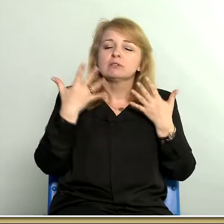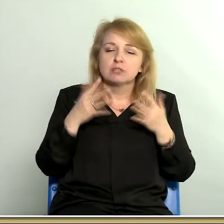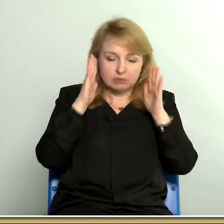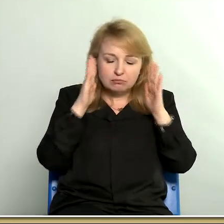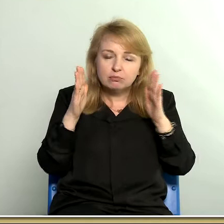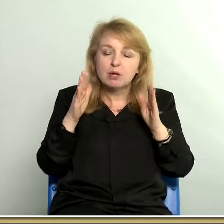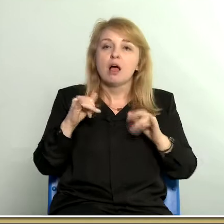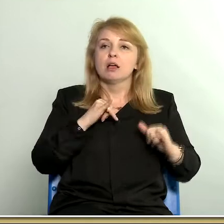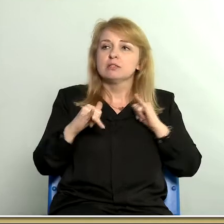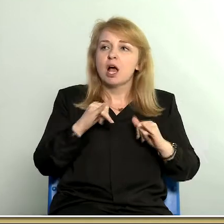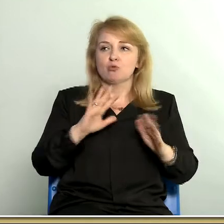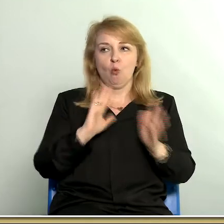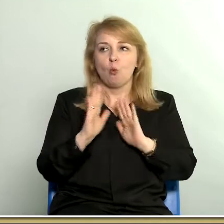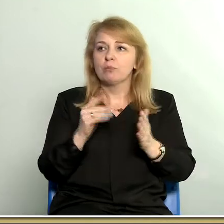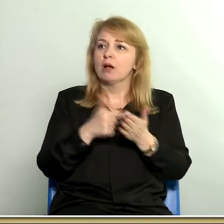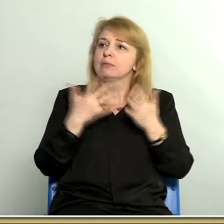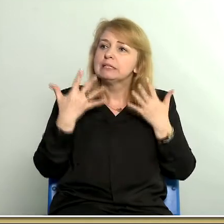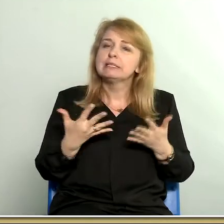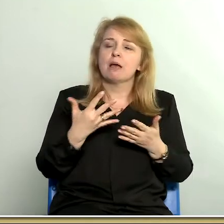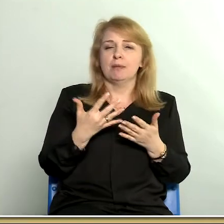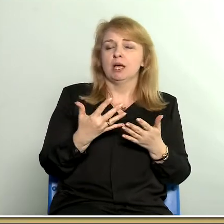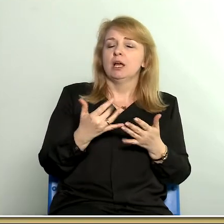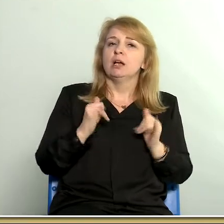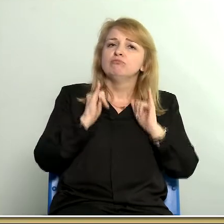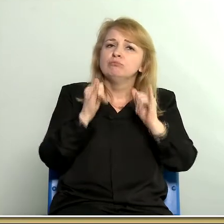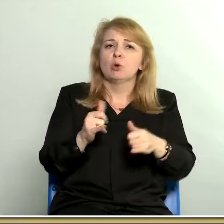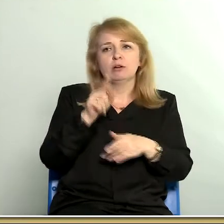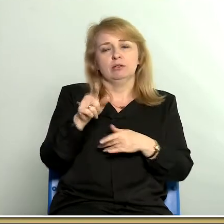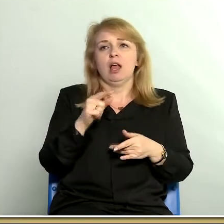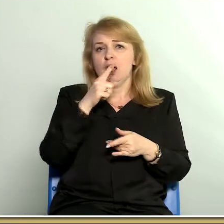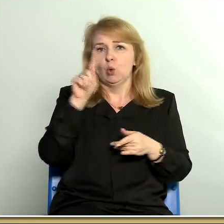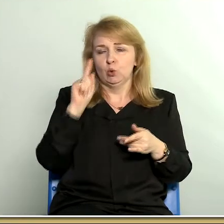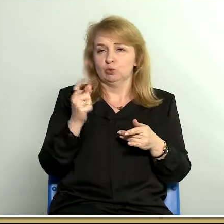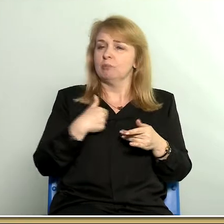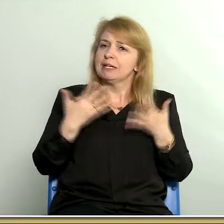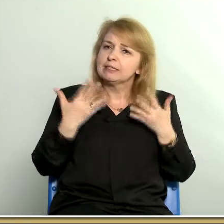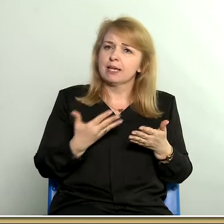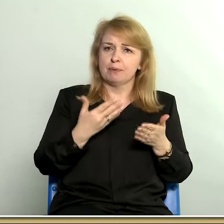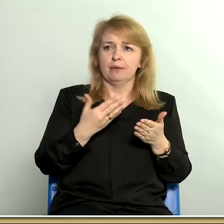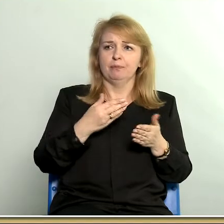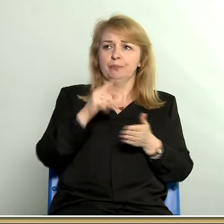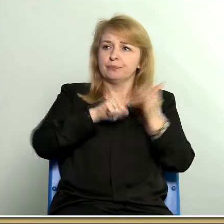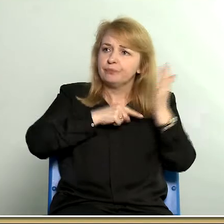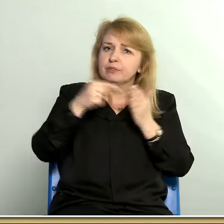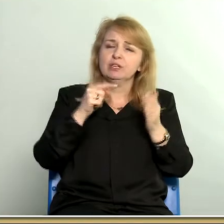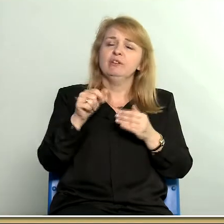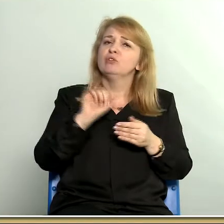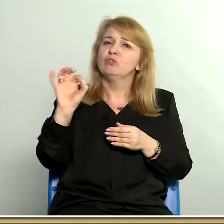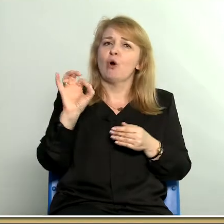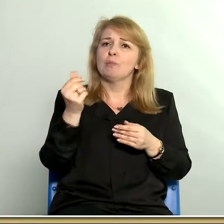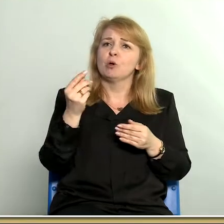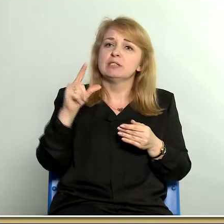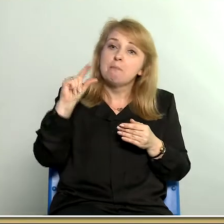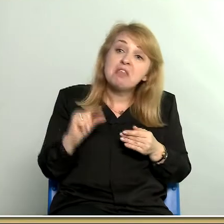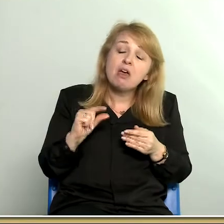zarządu, ta troska zarządu o to, aby niwelować skutki małej alokacji, mniejszej alokacji niż